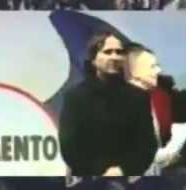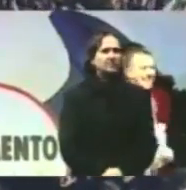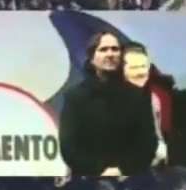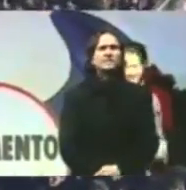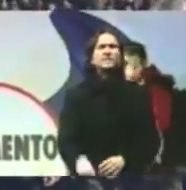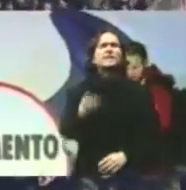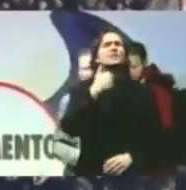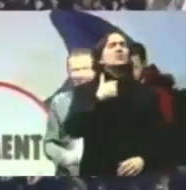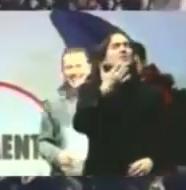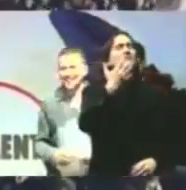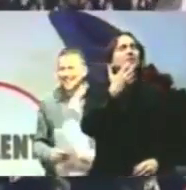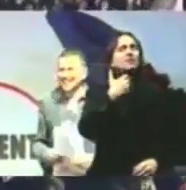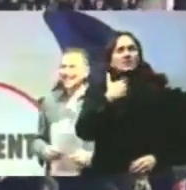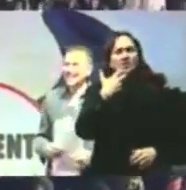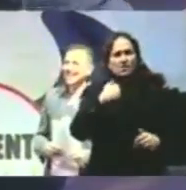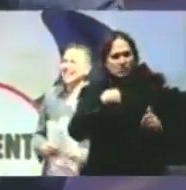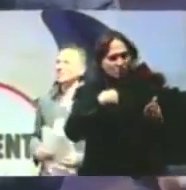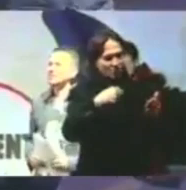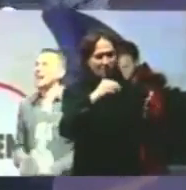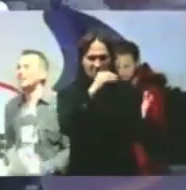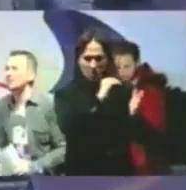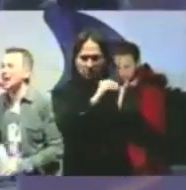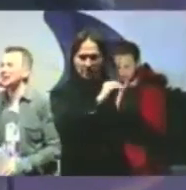Vi voglio leggere nella sottoscritta